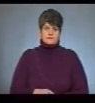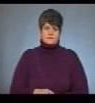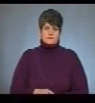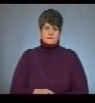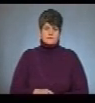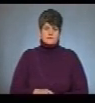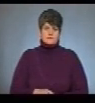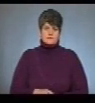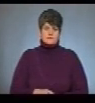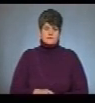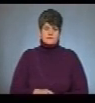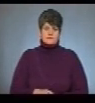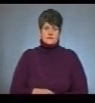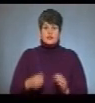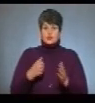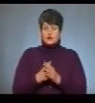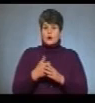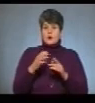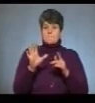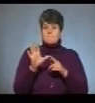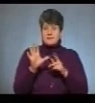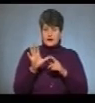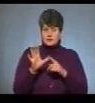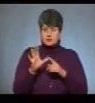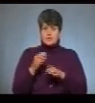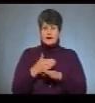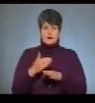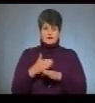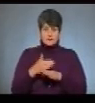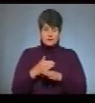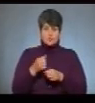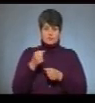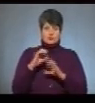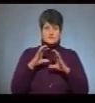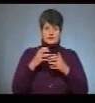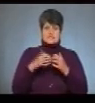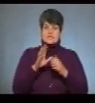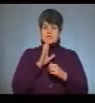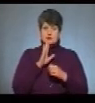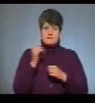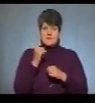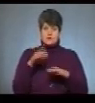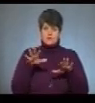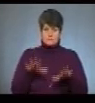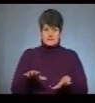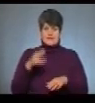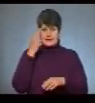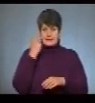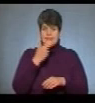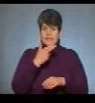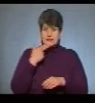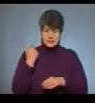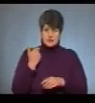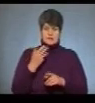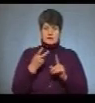хоч стійку вона. До п'ятого етапу у загальному рейтингу на Кубку світу серед жінок на першому місці італійка Доротея Вірер, на